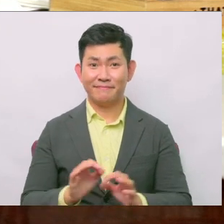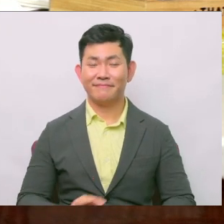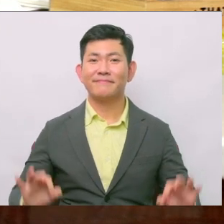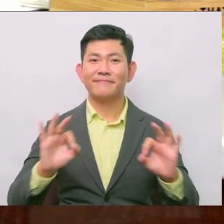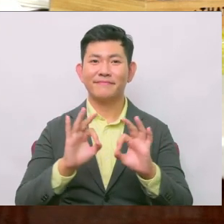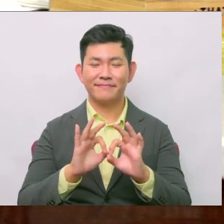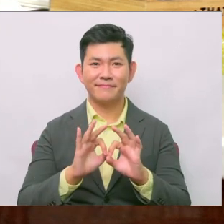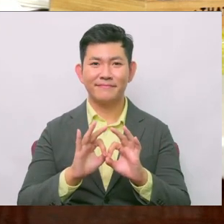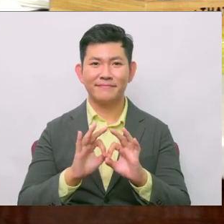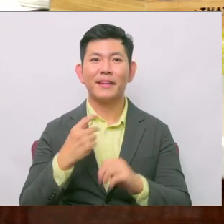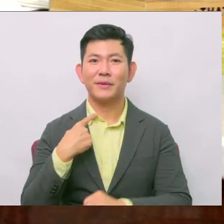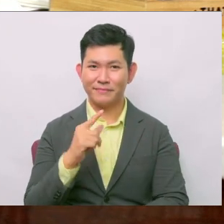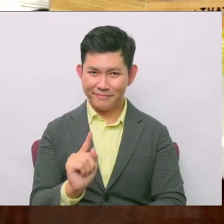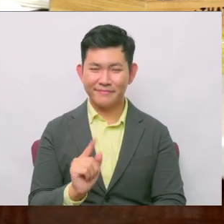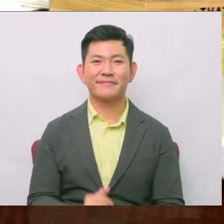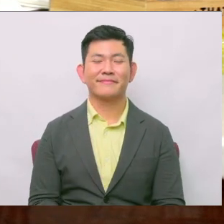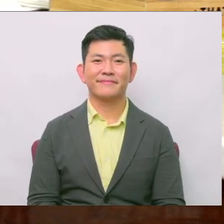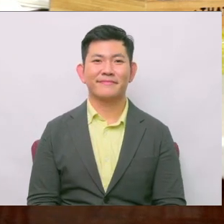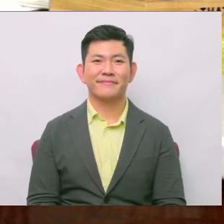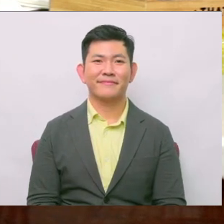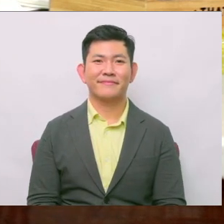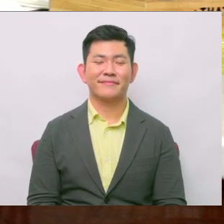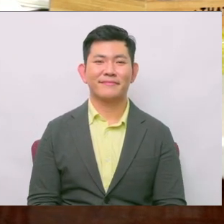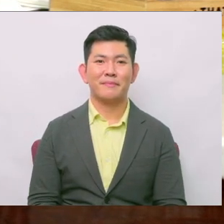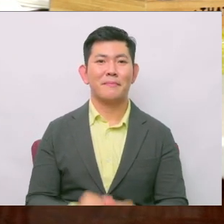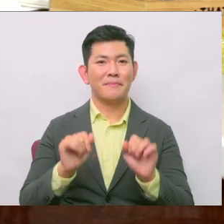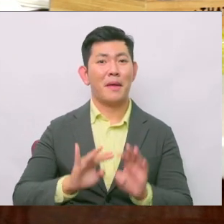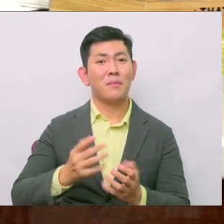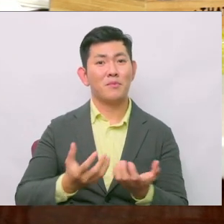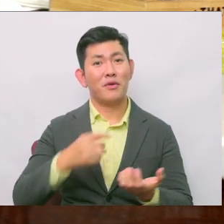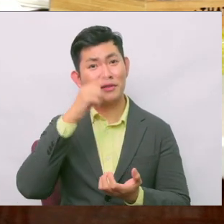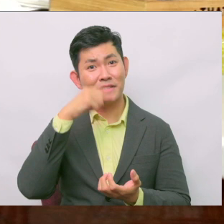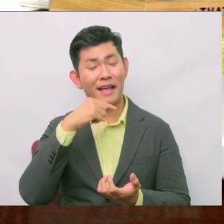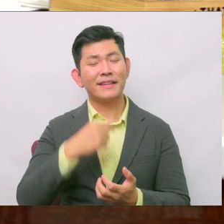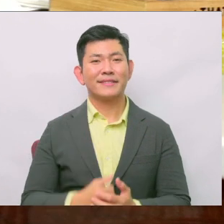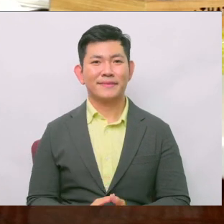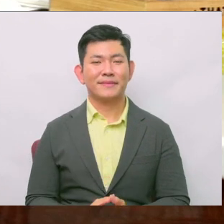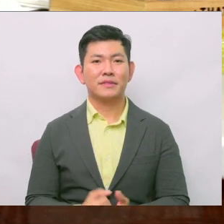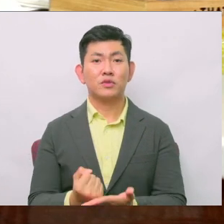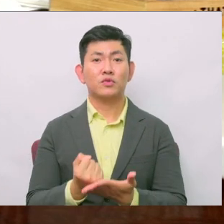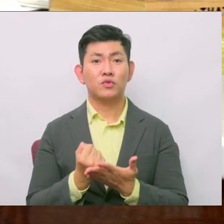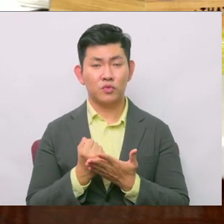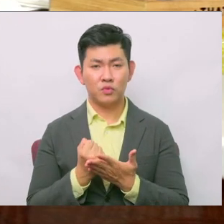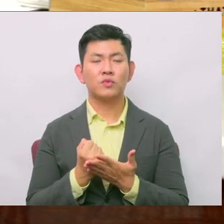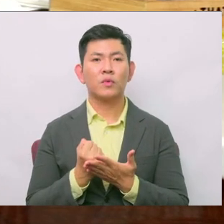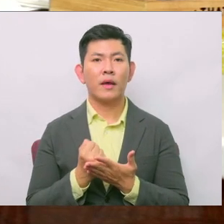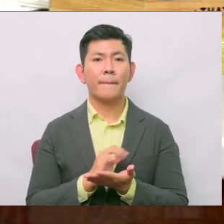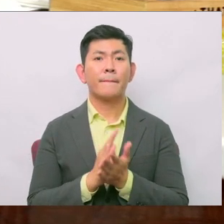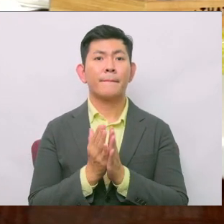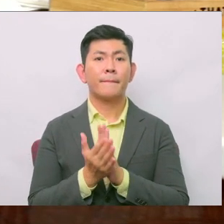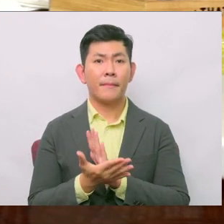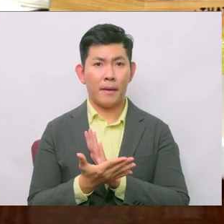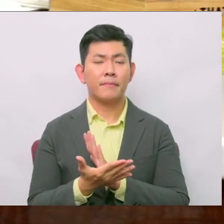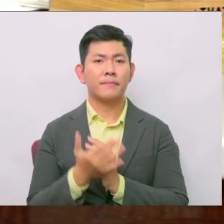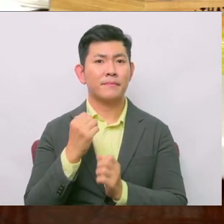ามันมีประโยชน์มากเลยนะคะสมุนไพรไทยเรานะคะใกล้ๆตัวเราสามารถเอามาปรับหรือว่าเปลี่ยนรูปน